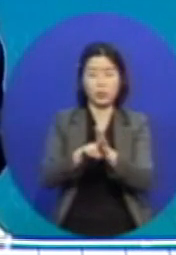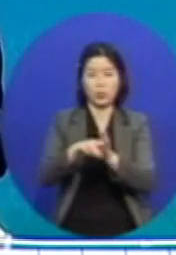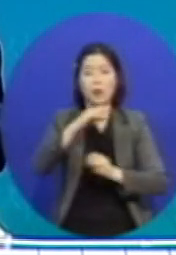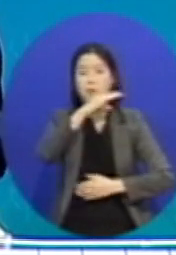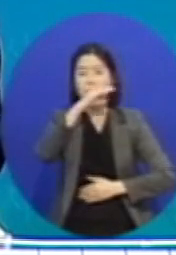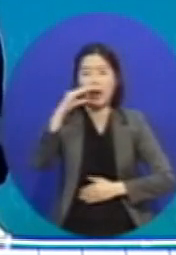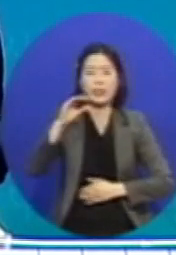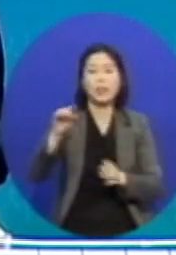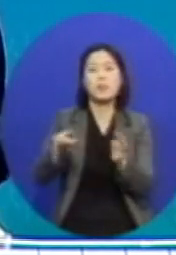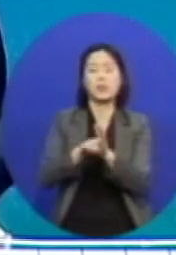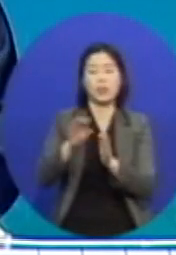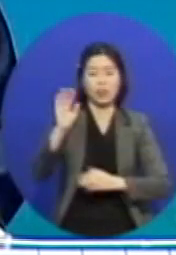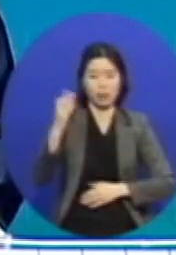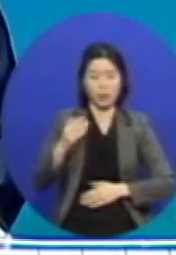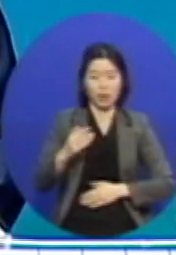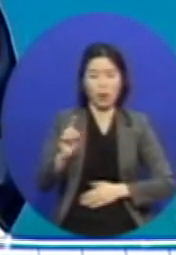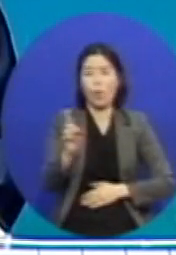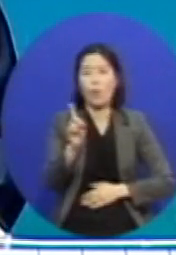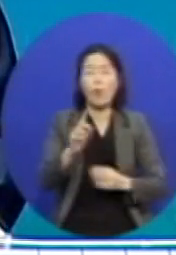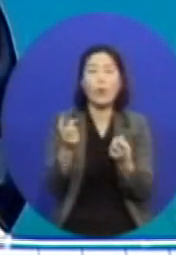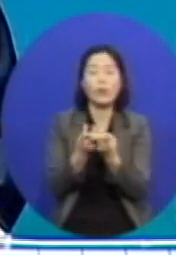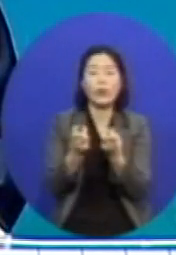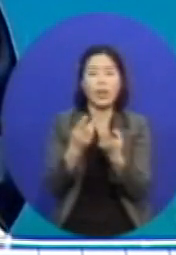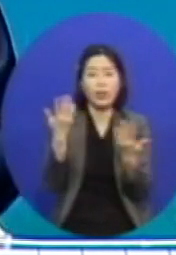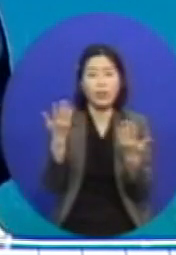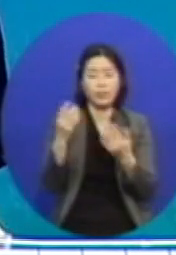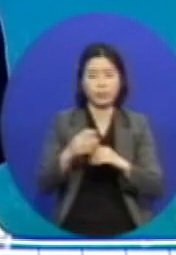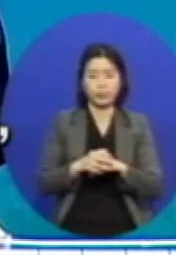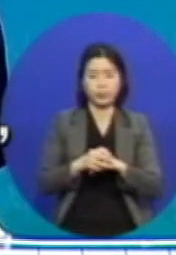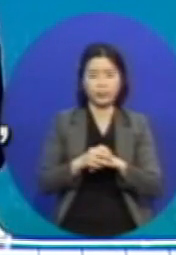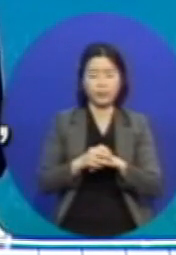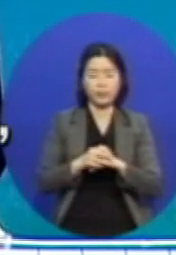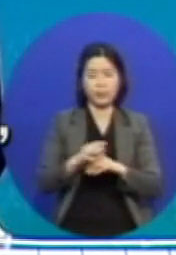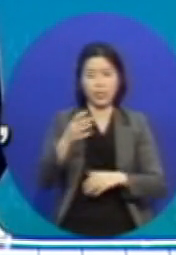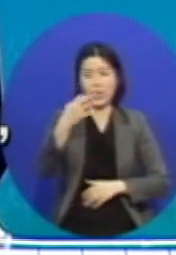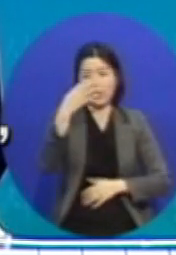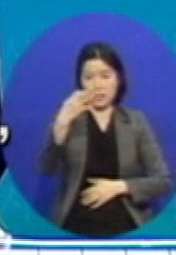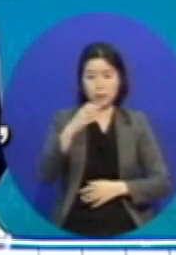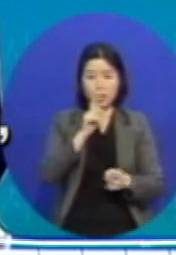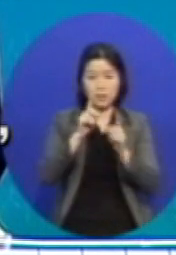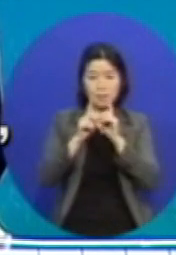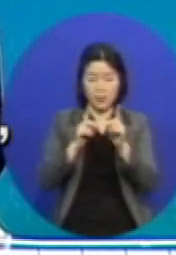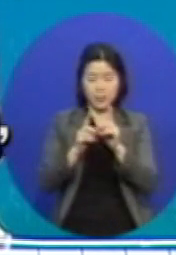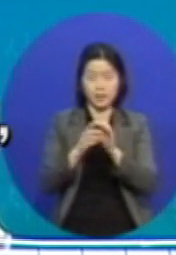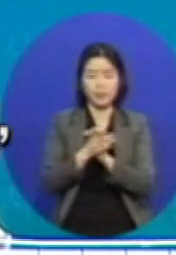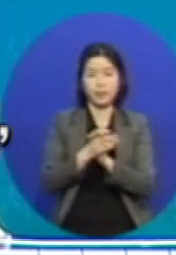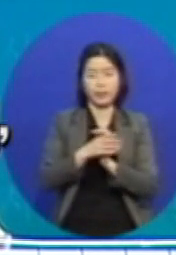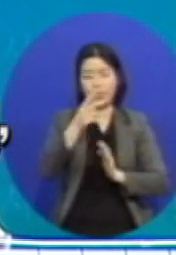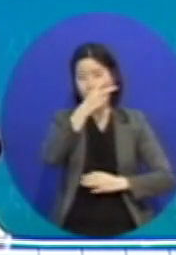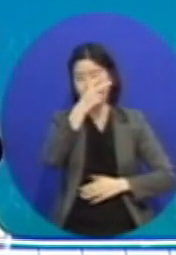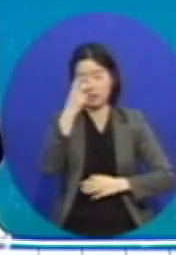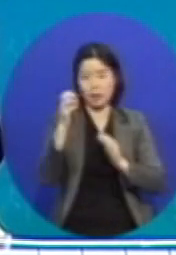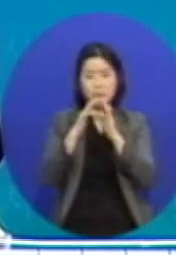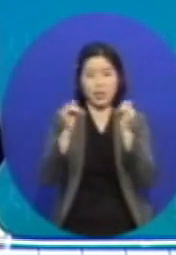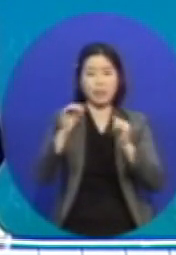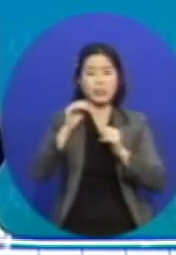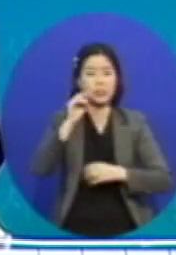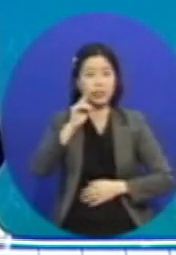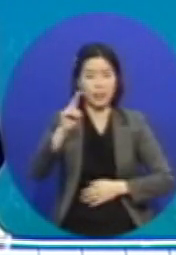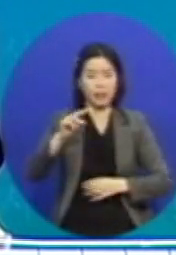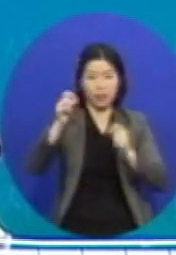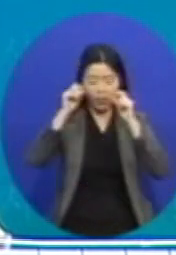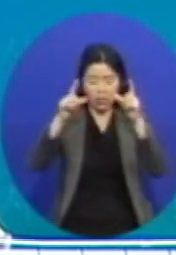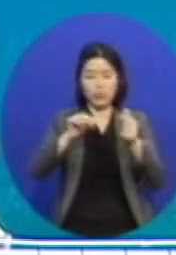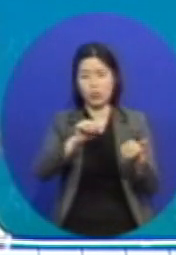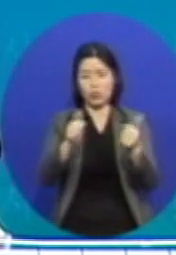하는데 어떻게 믿는 게 예수를 바로 믿는 건가 14절 말씀에 보면 잠자는 자여 깨어서 죽은 자들